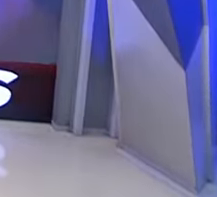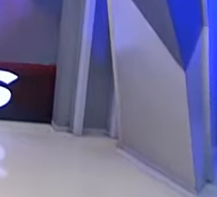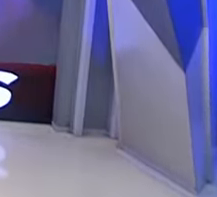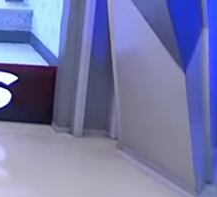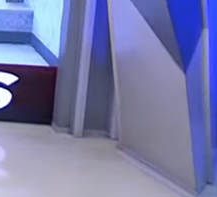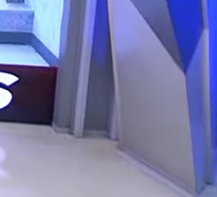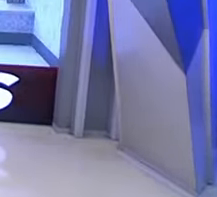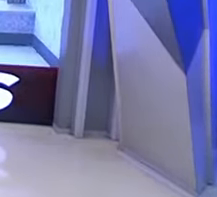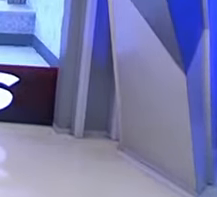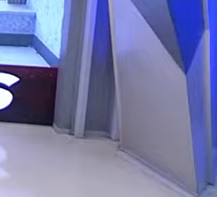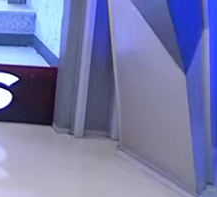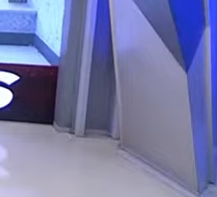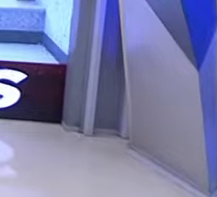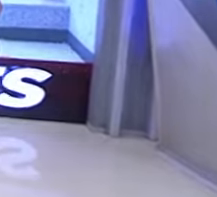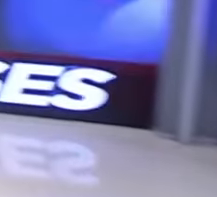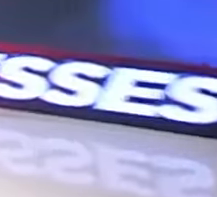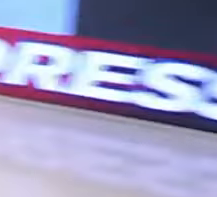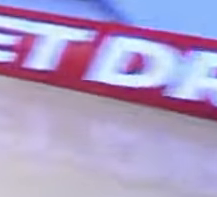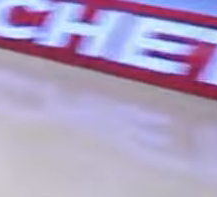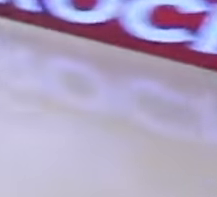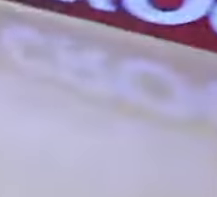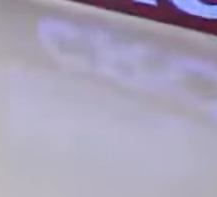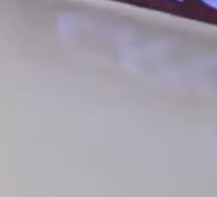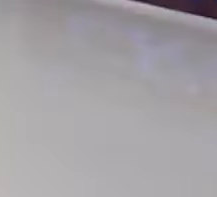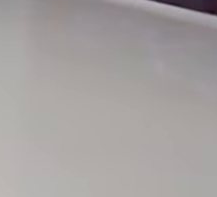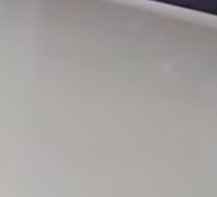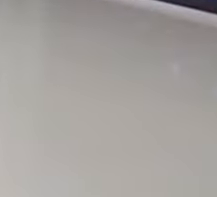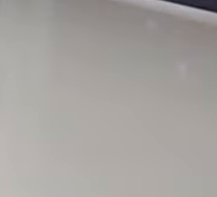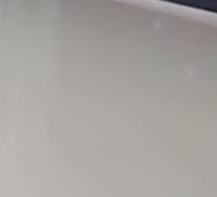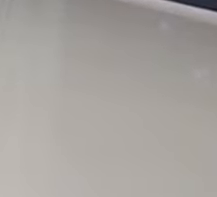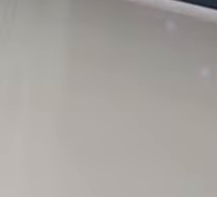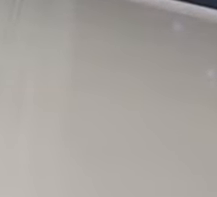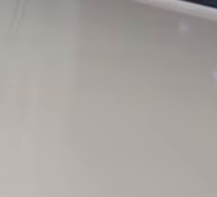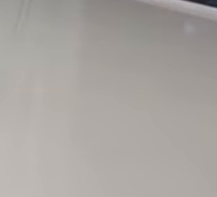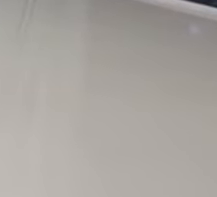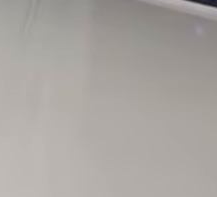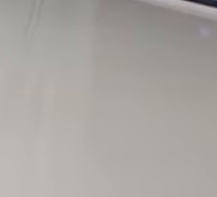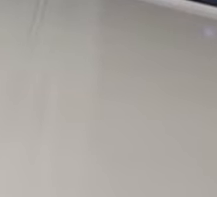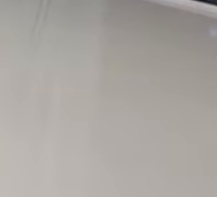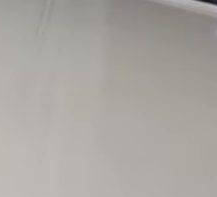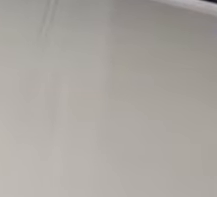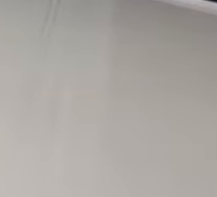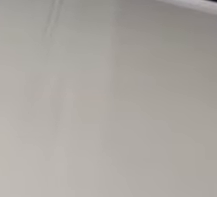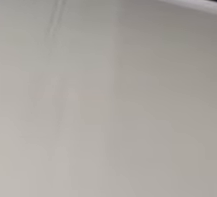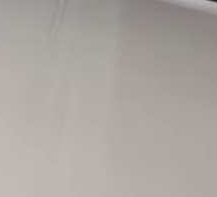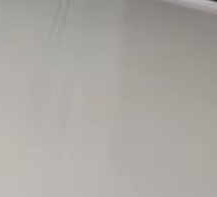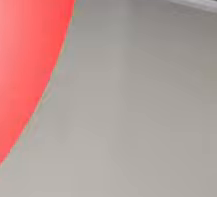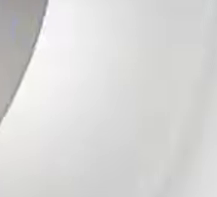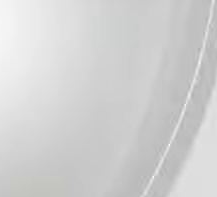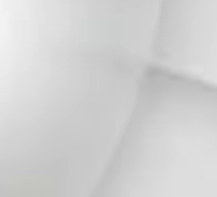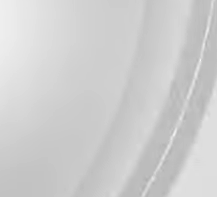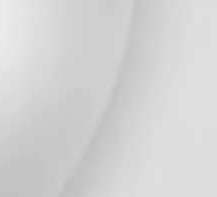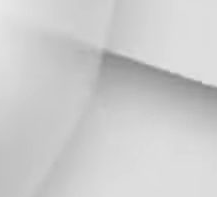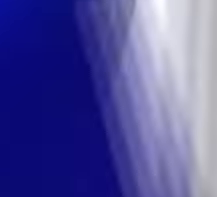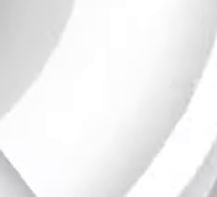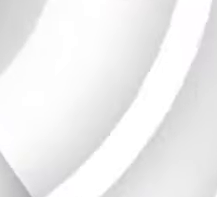Pantropico Day, kilalanin. Yan at iba pang balita sa pagbabalik ng